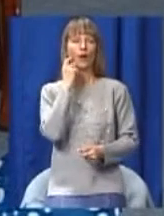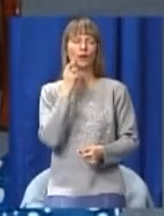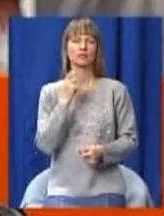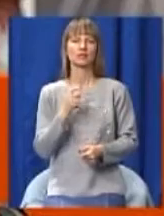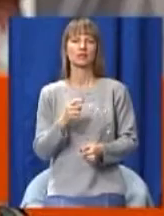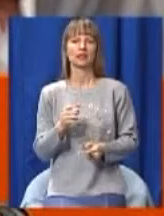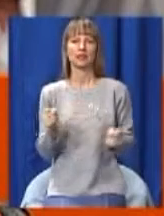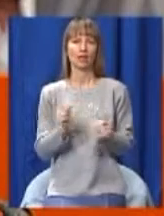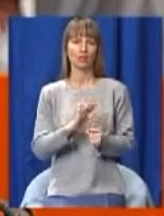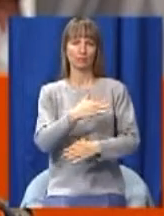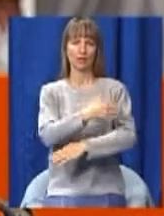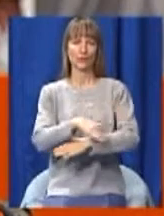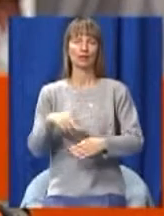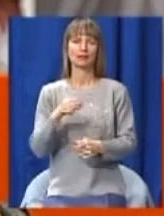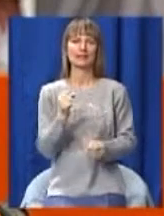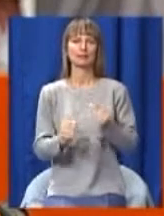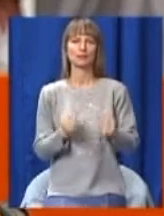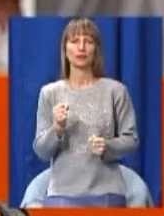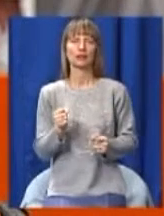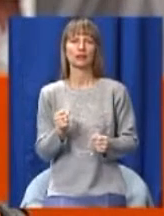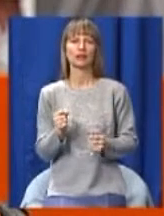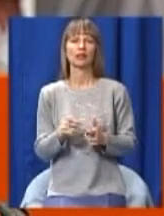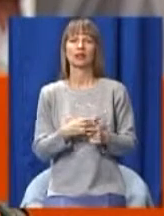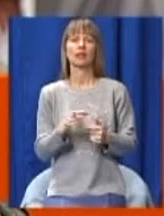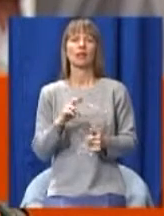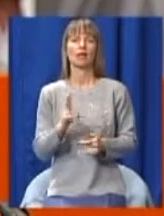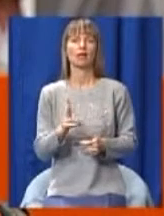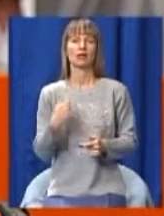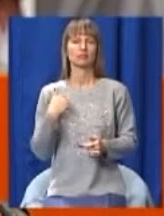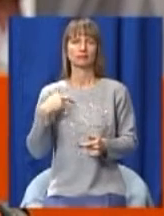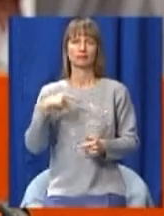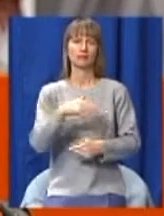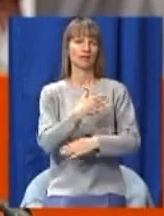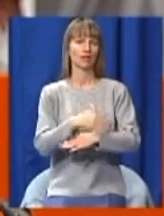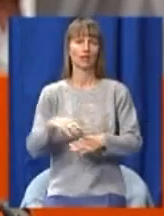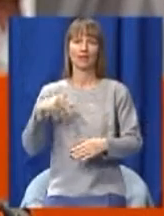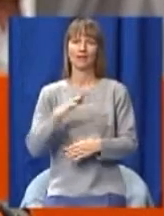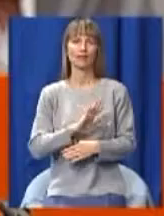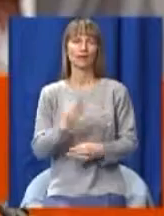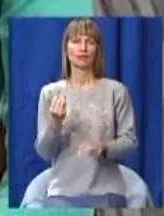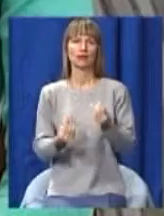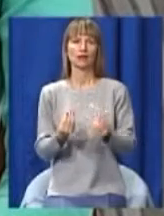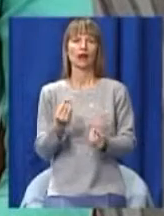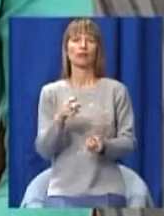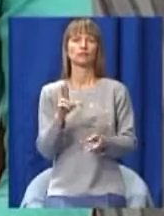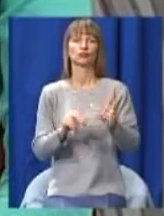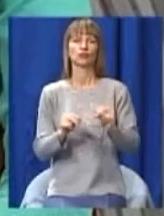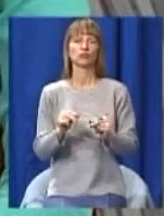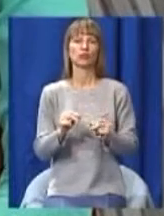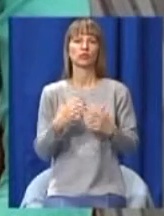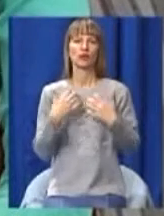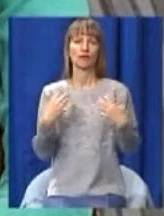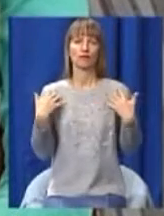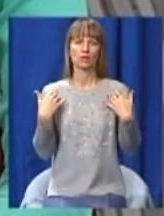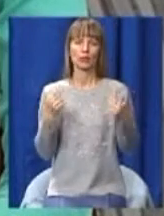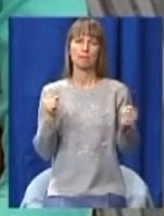Не холодно взагалі виходити на вулицю і бігати чи як? Тоді ми не виходимо на вулицю гратися. А як ти вважаєш, а тварини